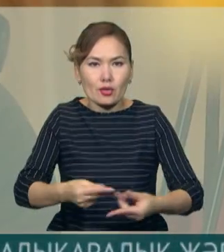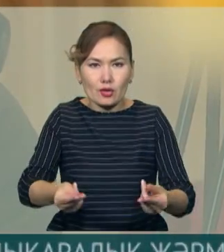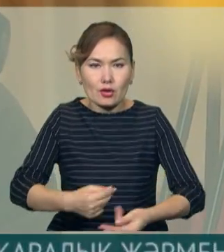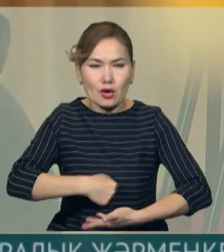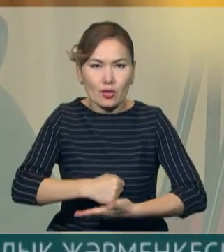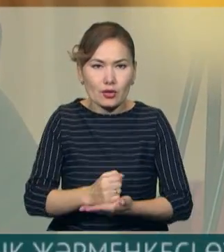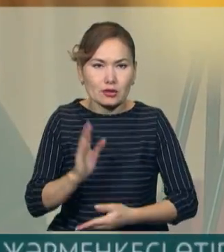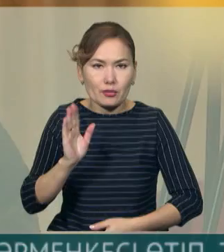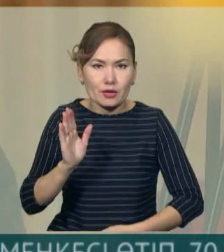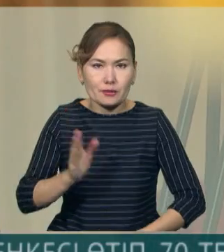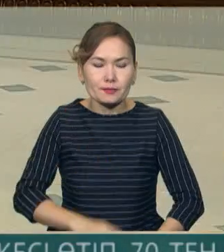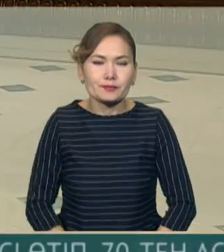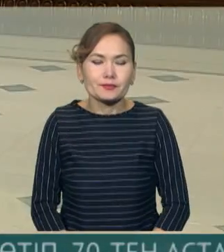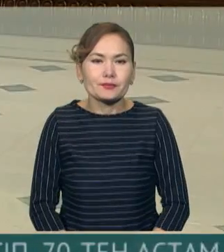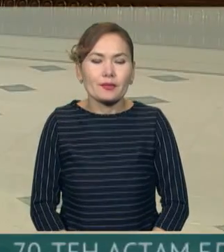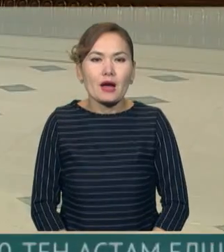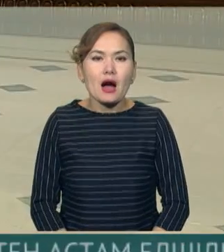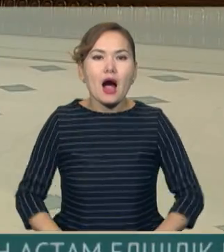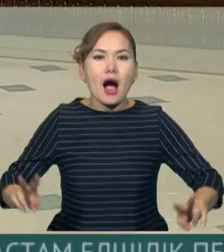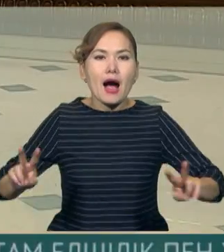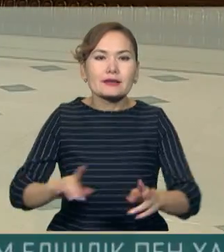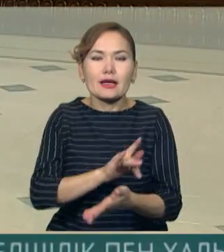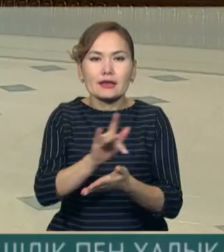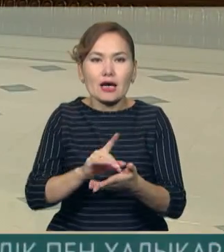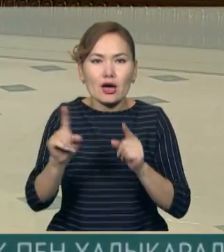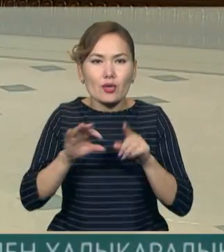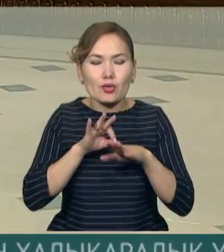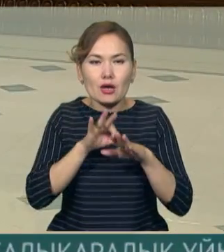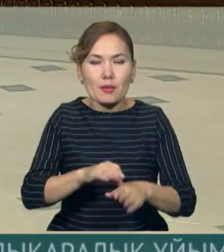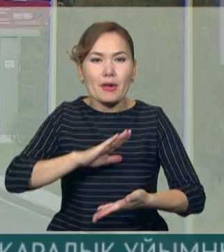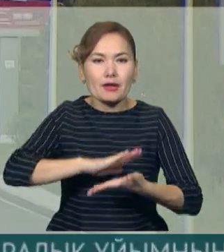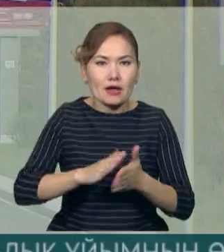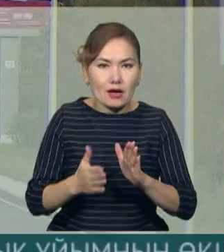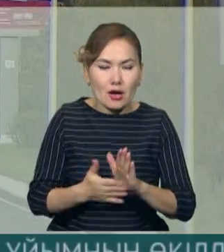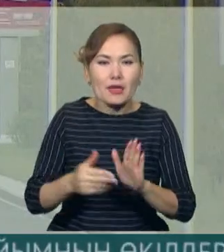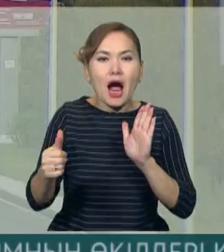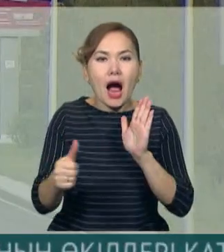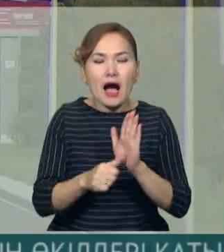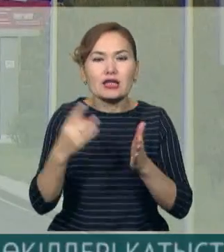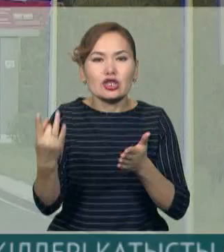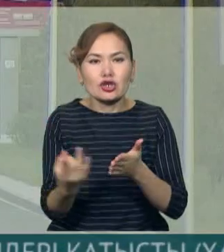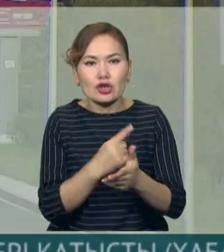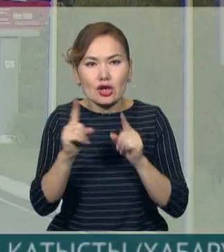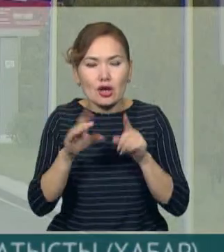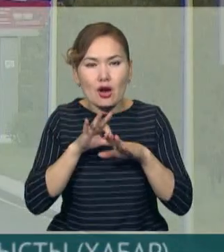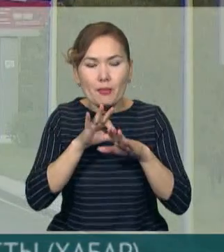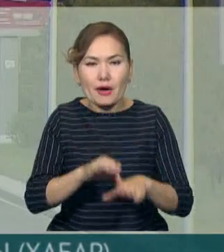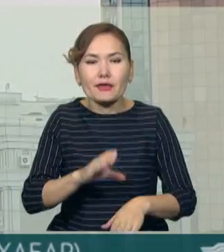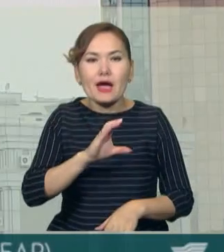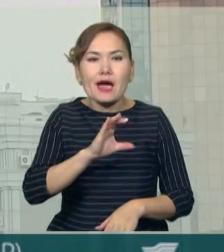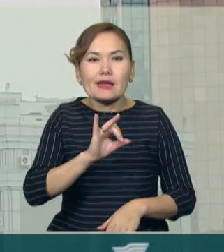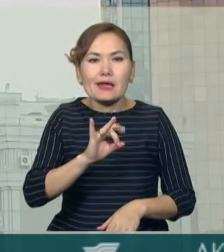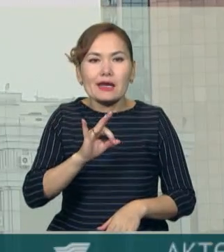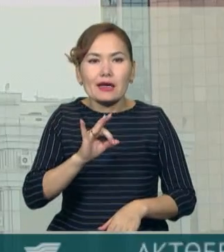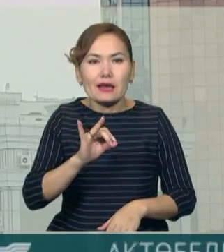деп күтілуде. Еске салсақ, Астана процесі аясындағы келіссөздің 6-шы раундында Сирияның Идлиб